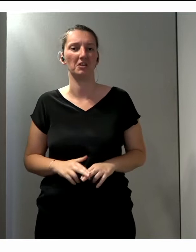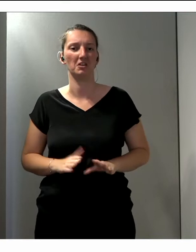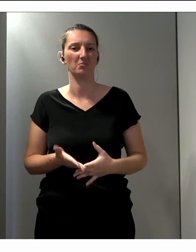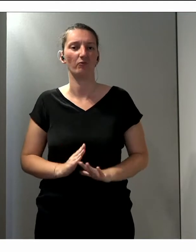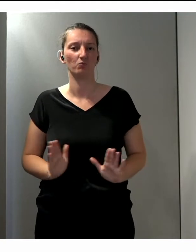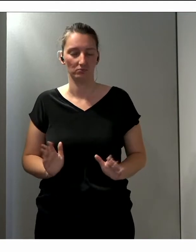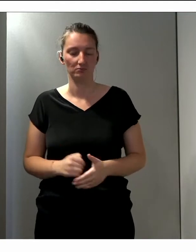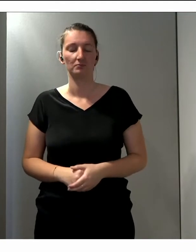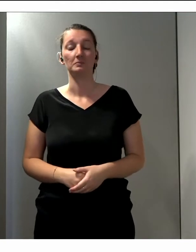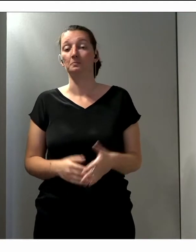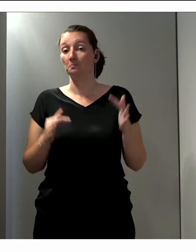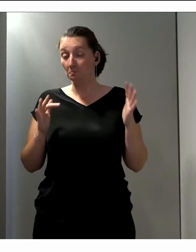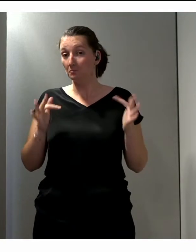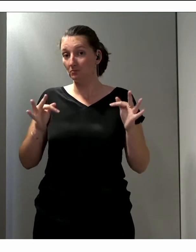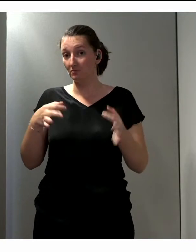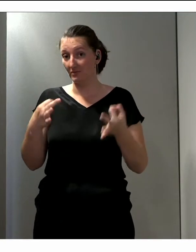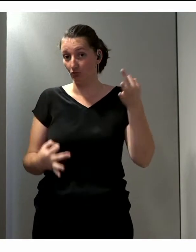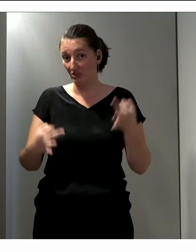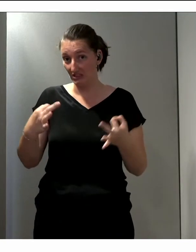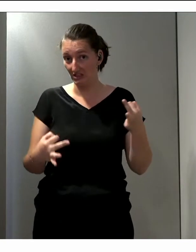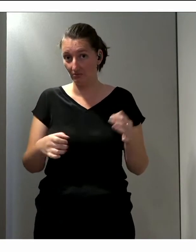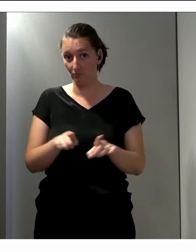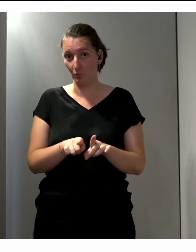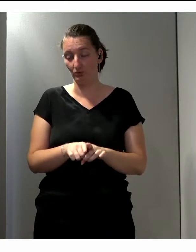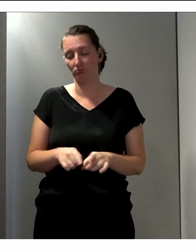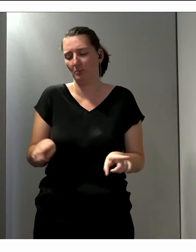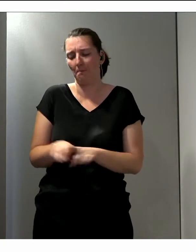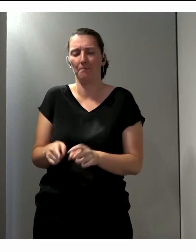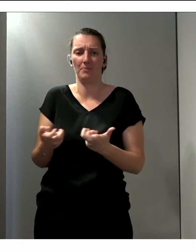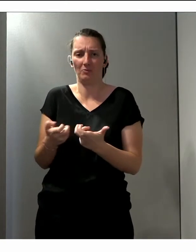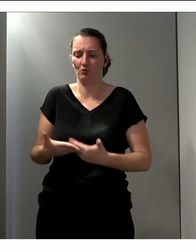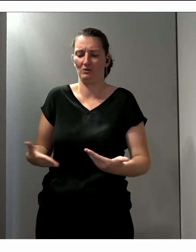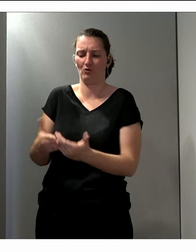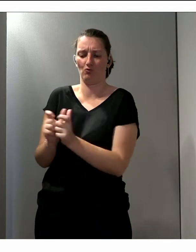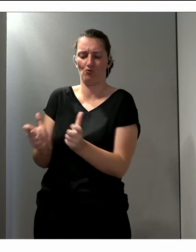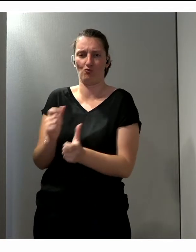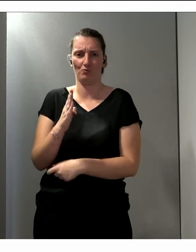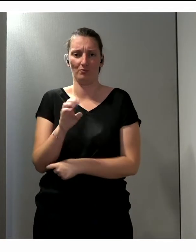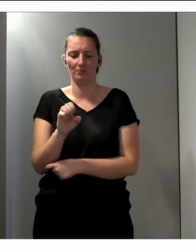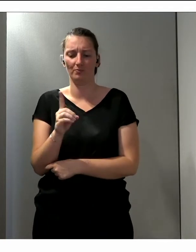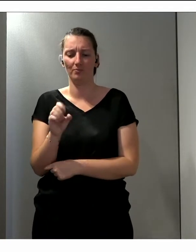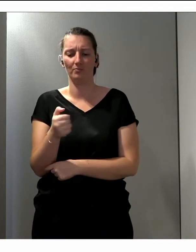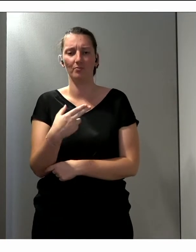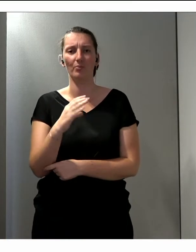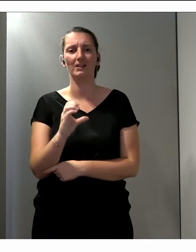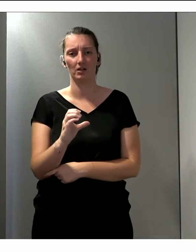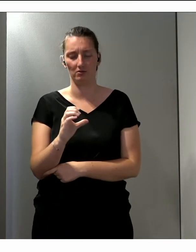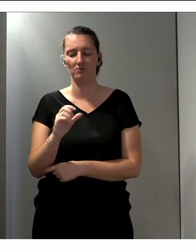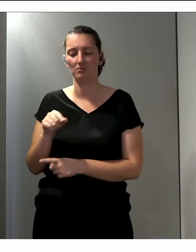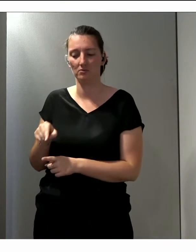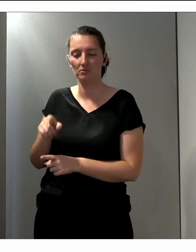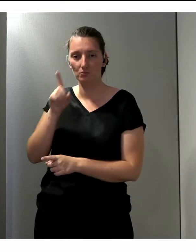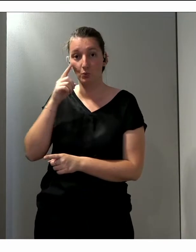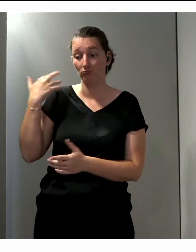le volet aussi judiciaire, alors je vais reprendre aussi Bédenac qui est assez parlant. Puisque Bédenac, sur toutes ces